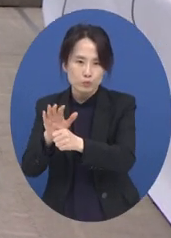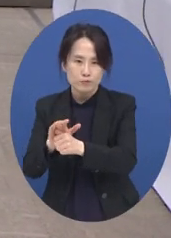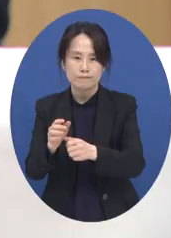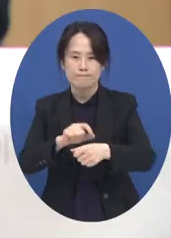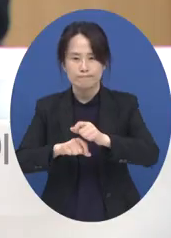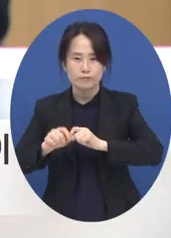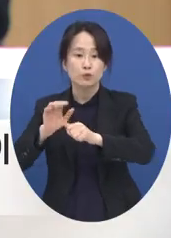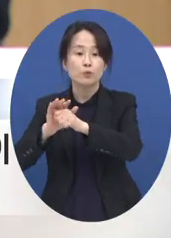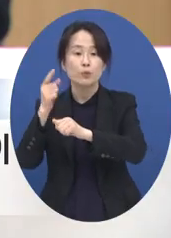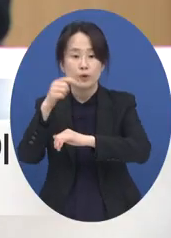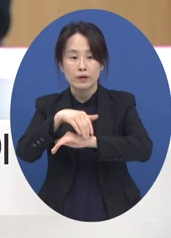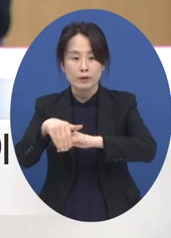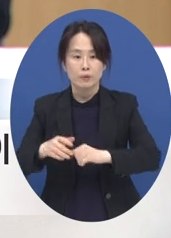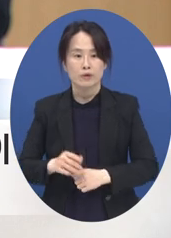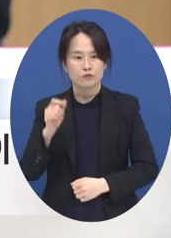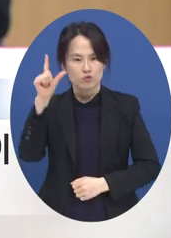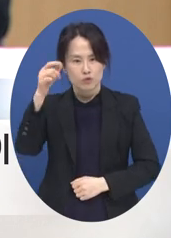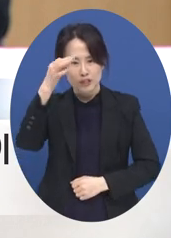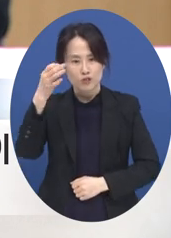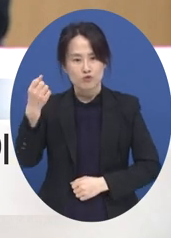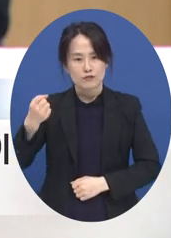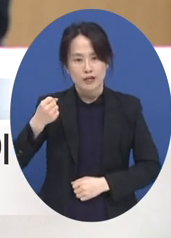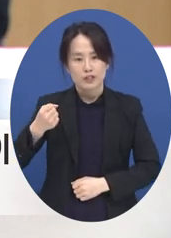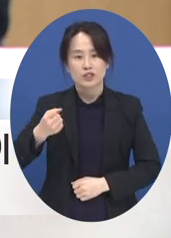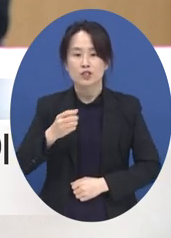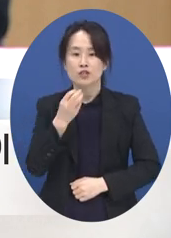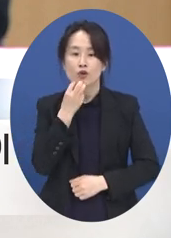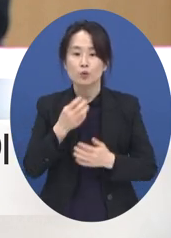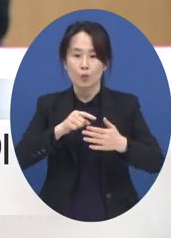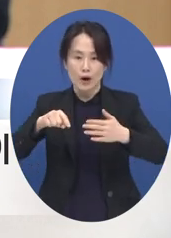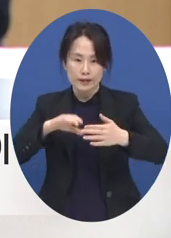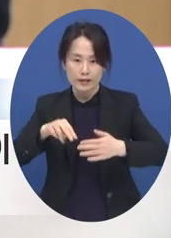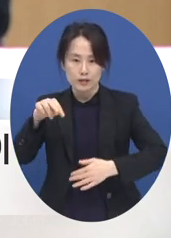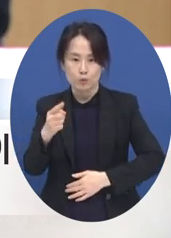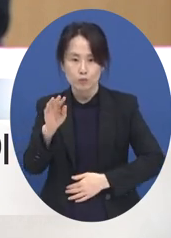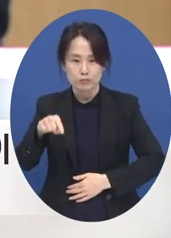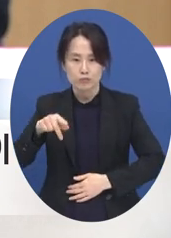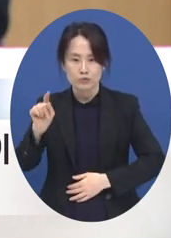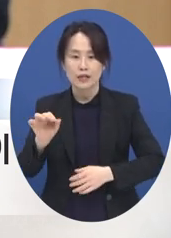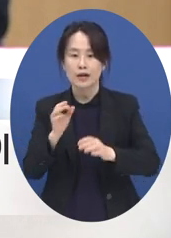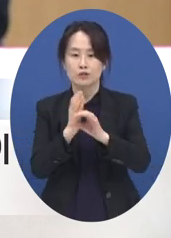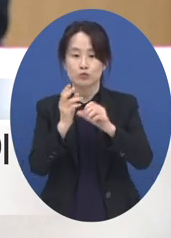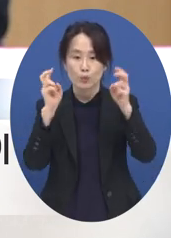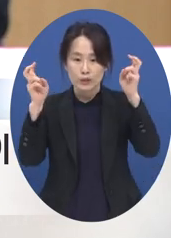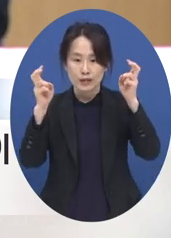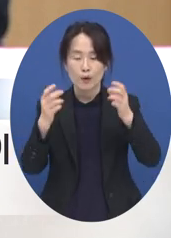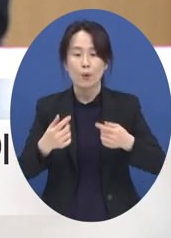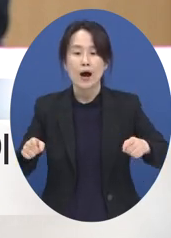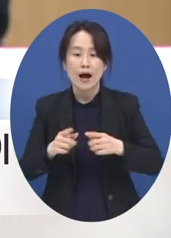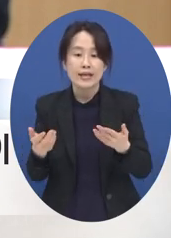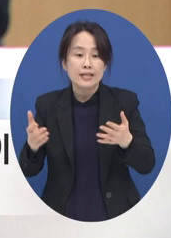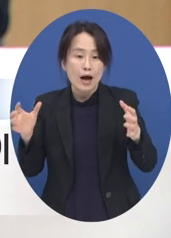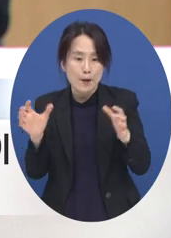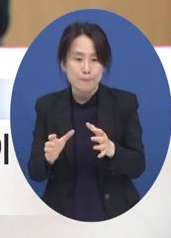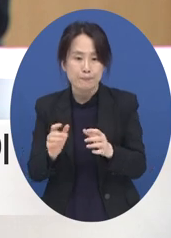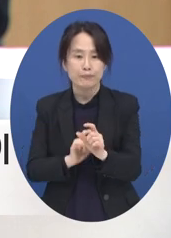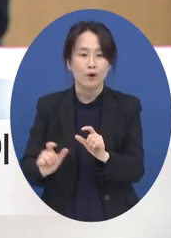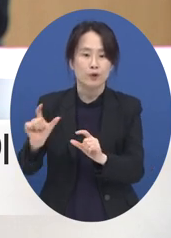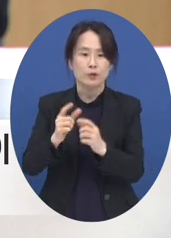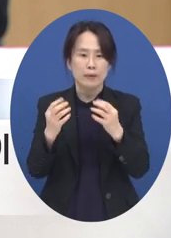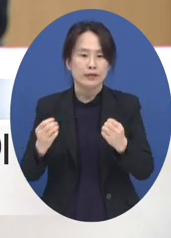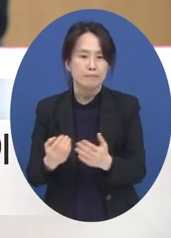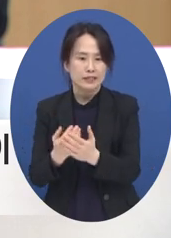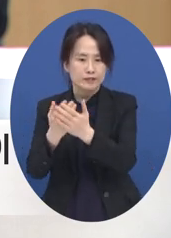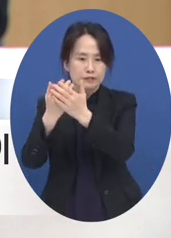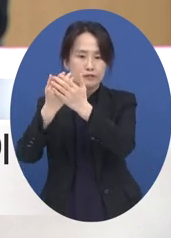했습니다. 뛰어난 기술력을 갖고 있는 우리 경기도 내 소부장 관련되는 중소기업과 협업이 더더욱 많이